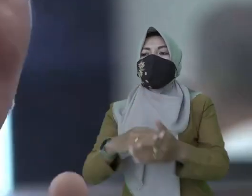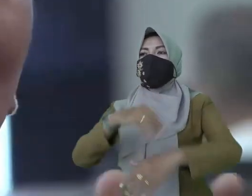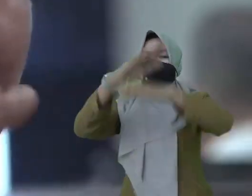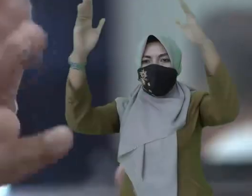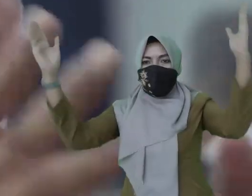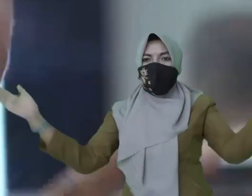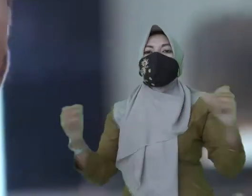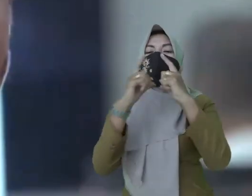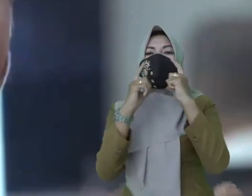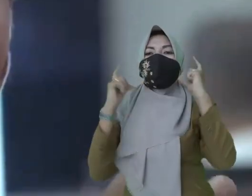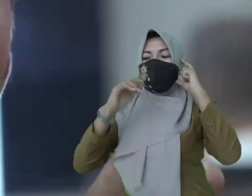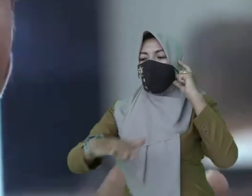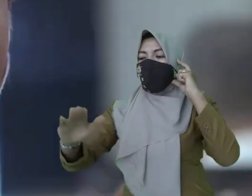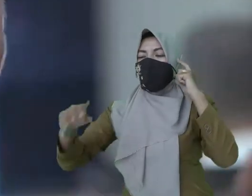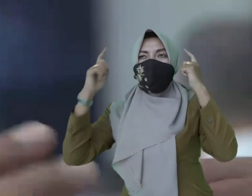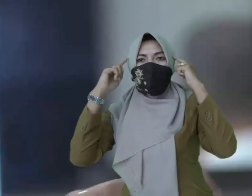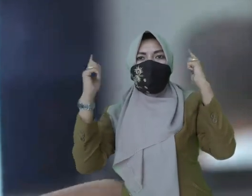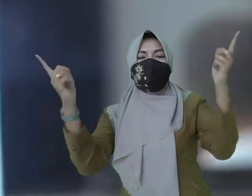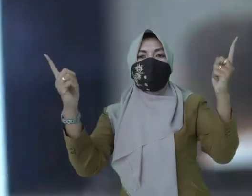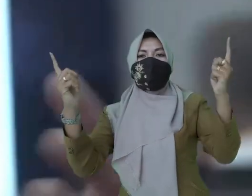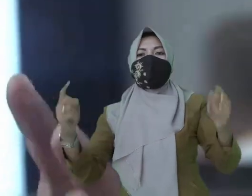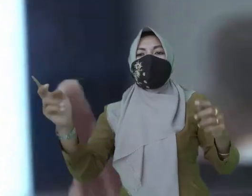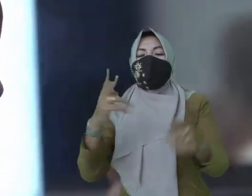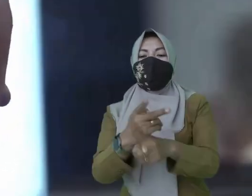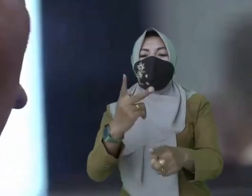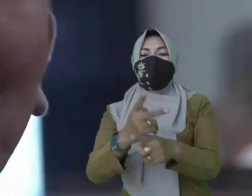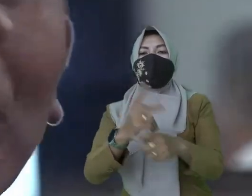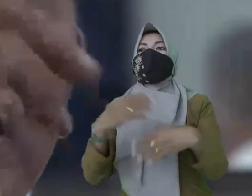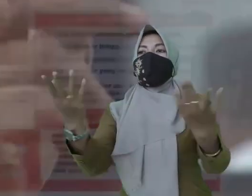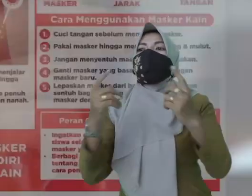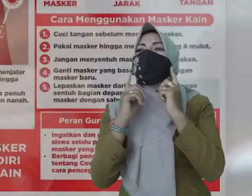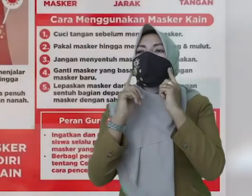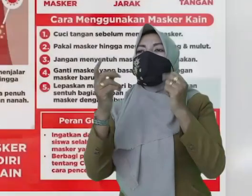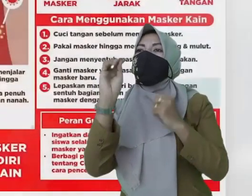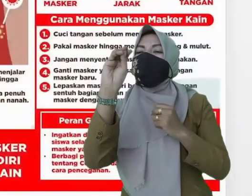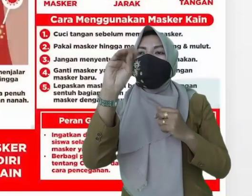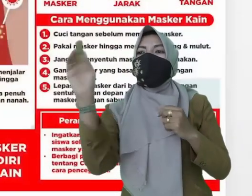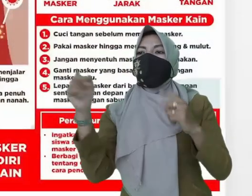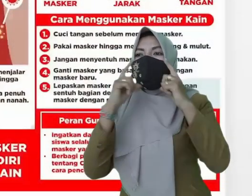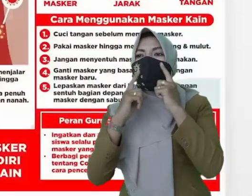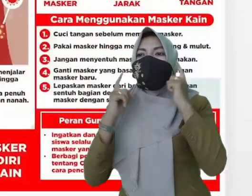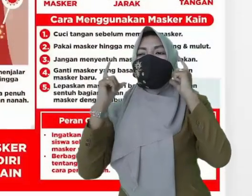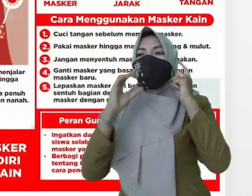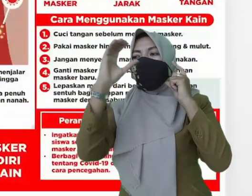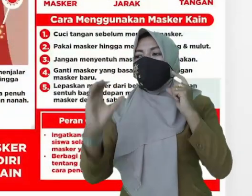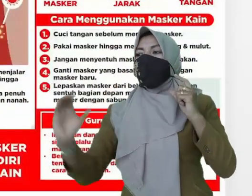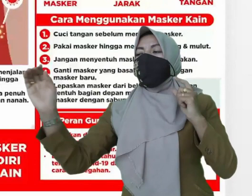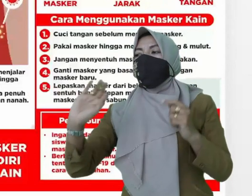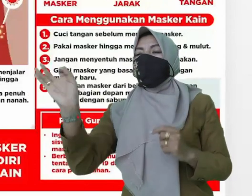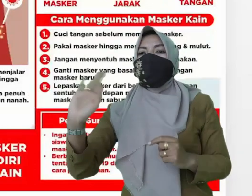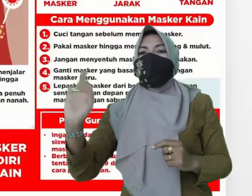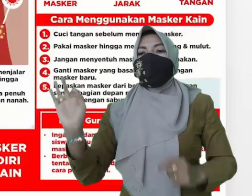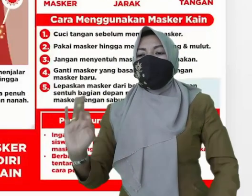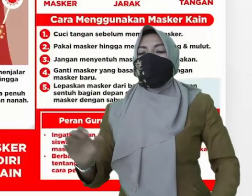Nah, itulah sekolah-sekolah menyediakan stok masker, mungkin ada anak-anak yang lupa. Tadi fungsi Bu Guru adalah menjelaskan ini tadi, mulai dari